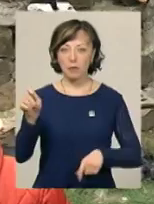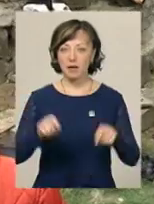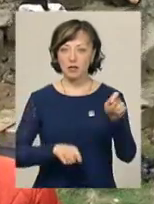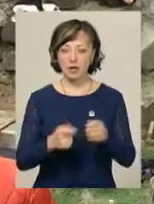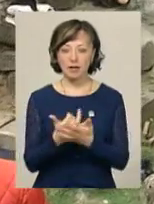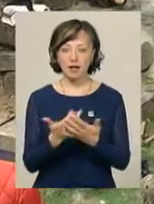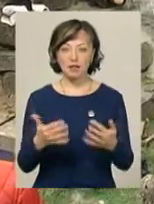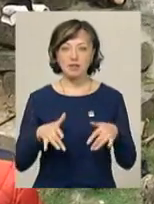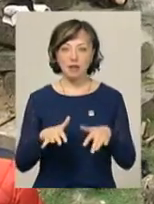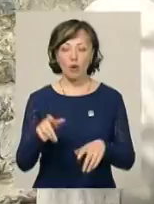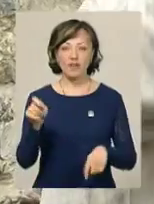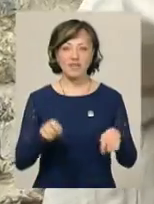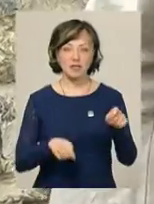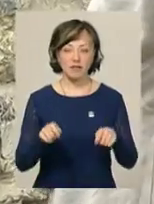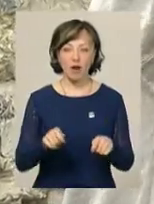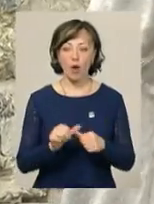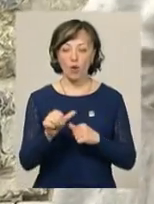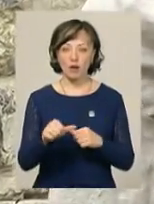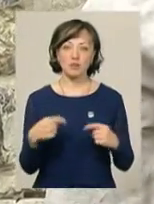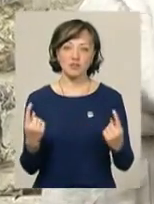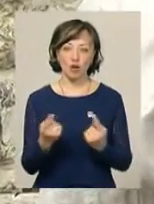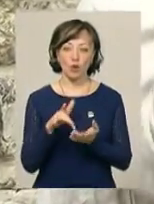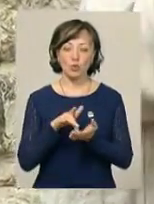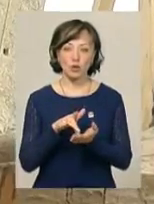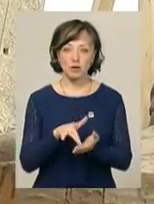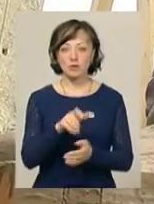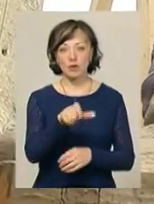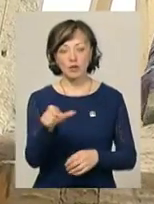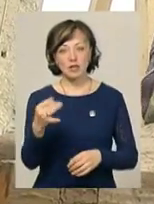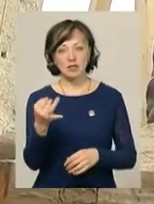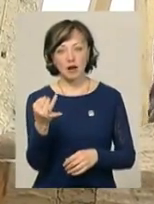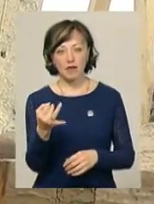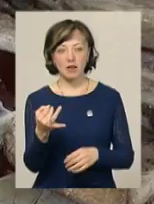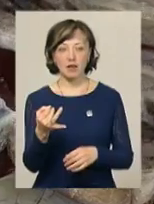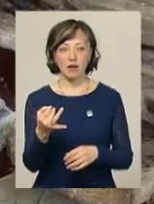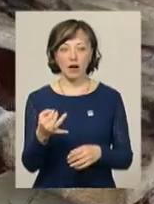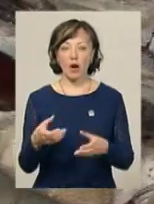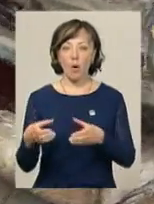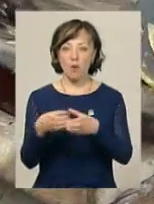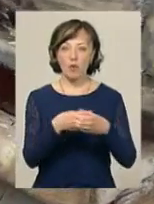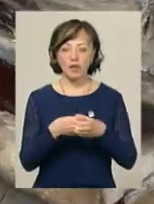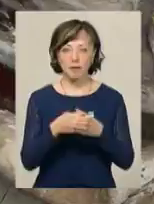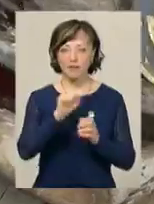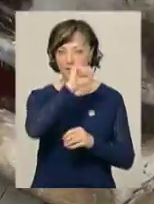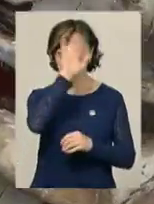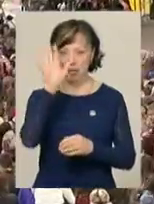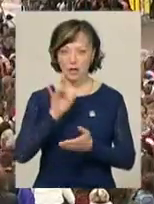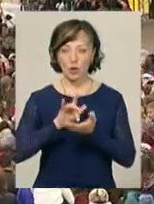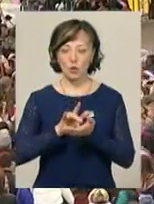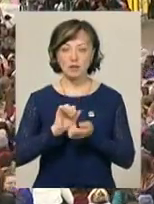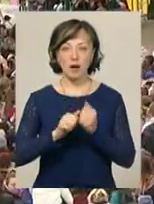на різні заходи та фестивалі. Окрім звичайного туризму, подорожуючих цікавить корпоративний та весільний туризм.